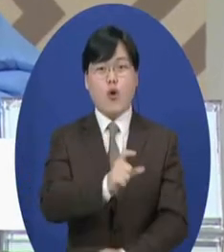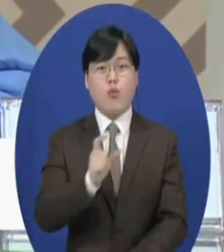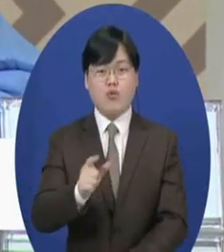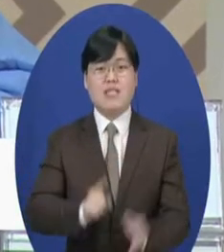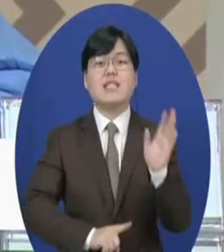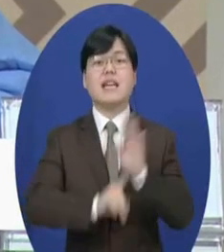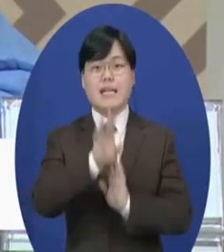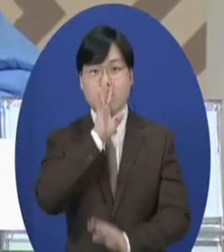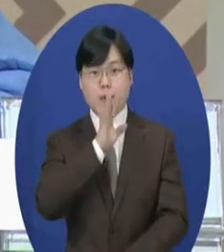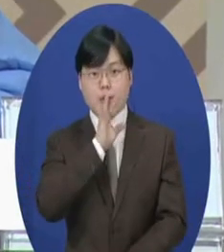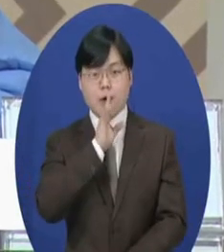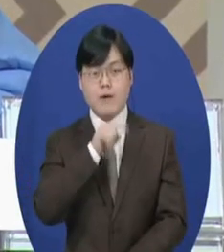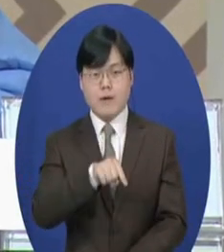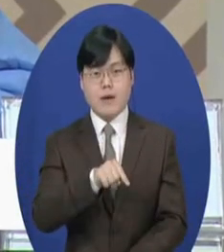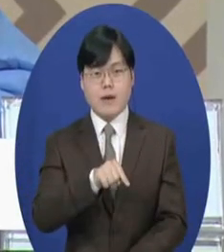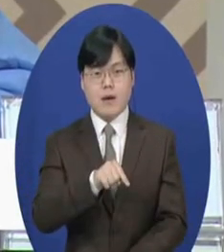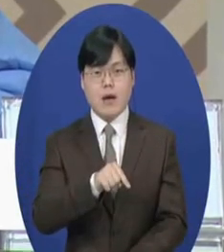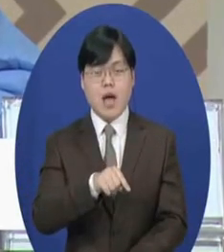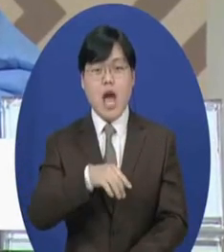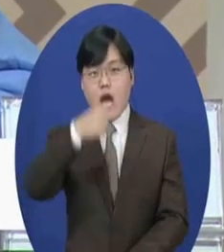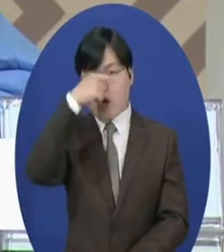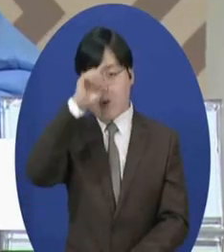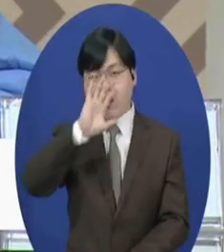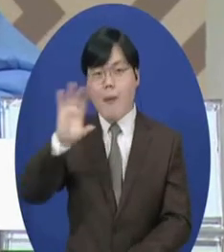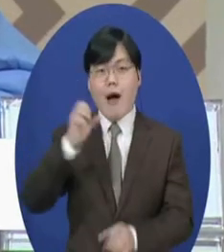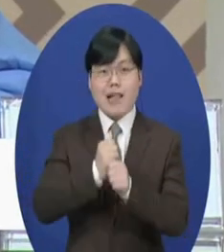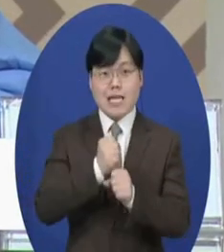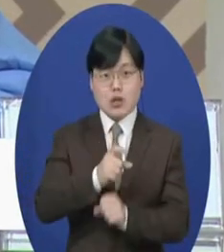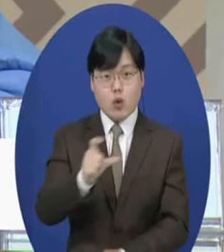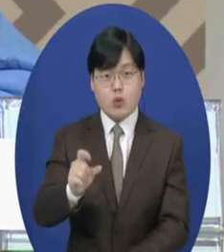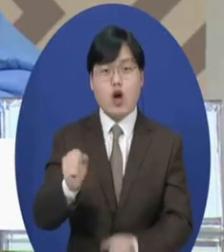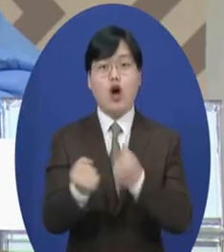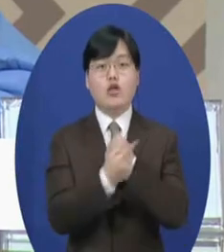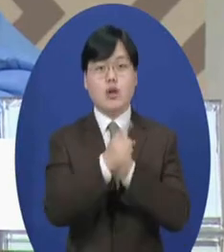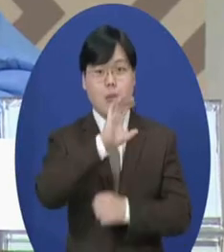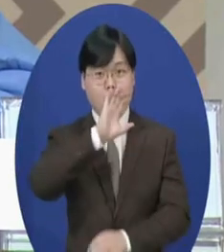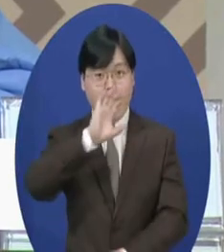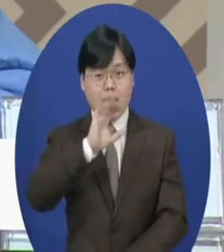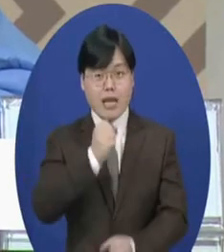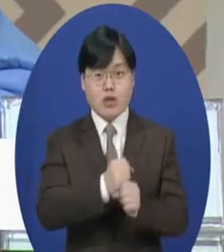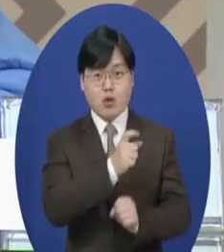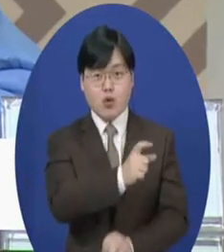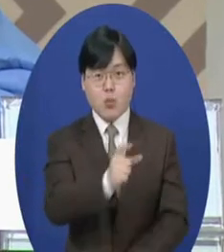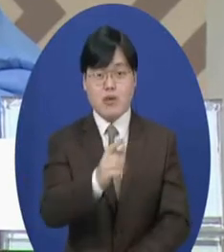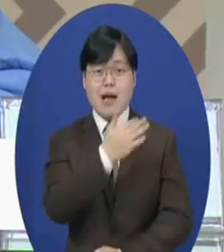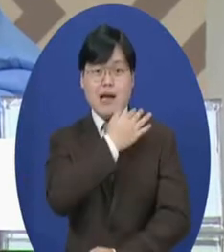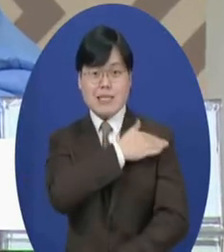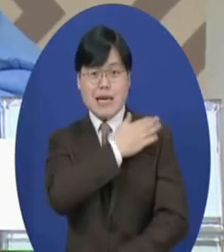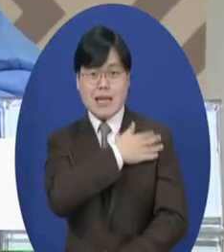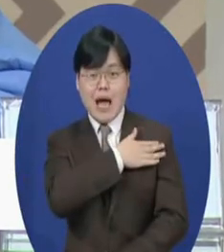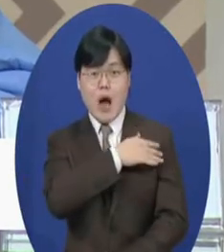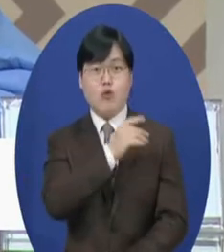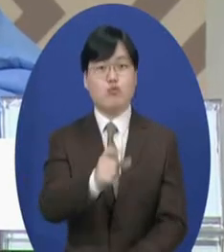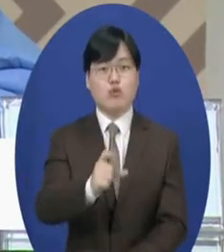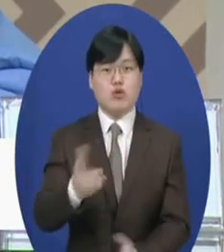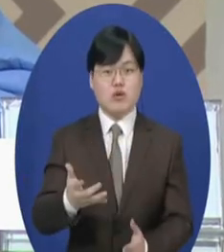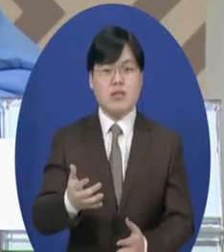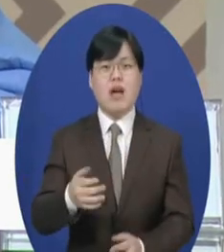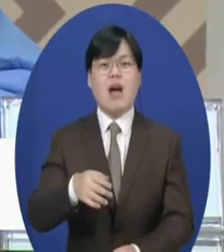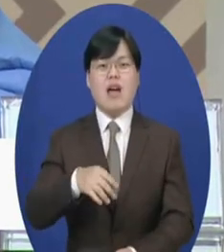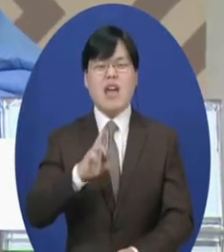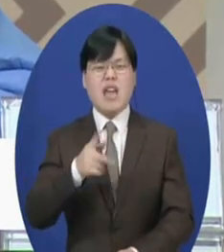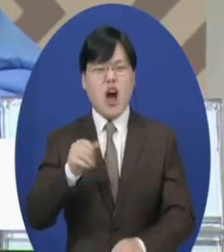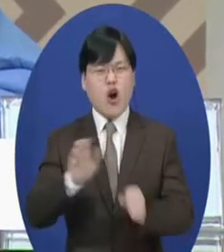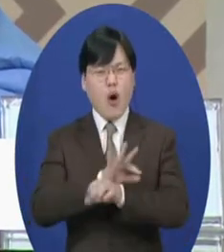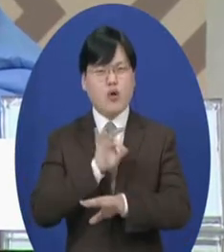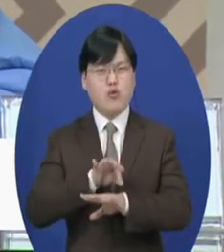гэж ойлгож байгаа тийм ээ. Замун одоо эрүүл мэндийн салбарын онцгой байдлын салбарын цагдаагийн албан хаагдтгээд халуун